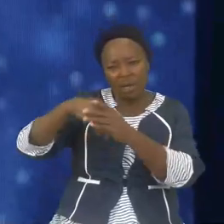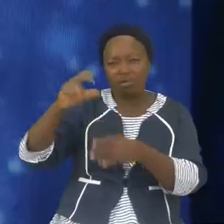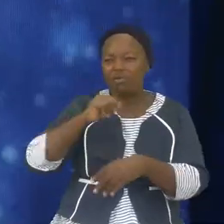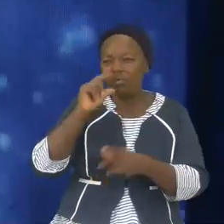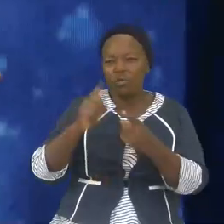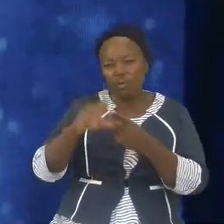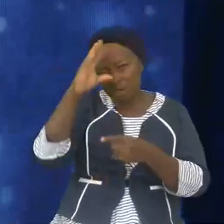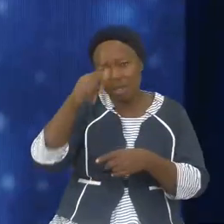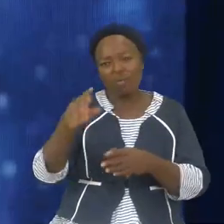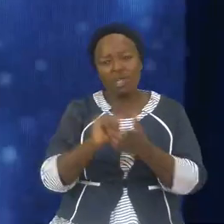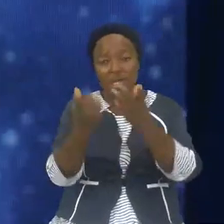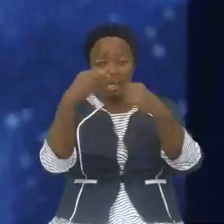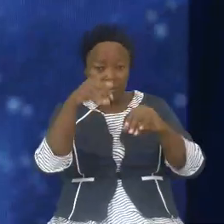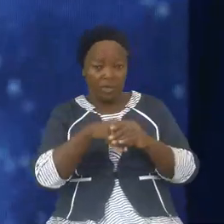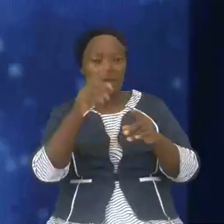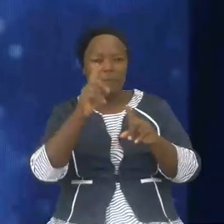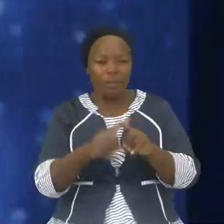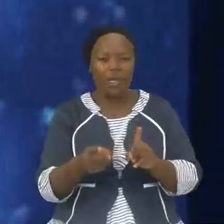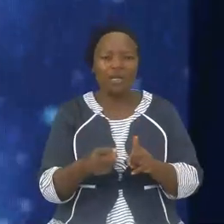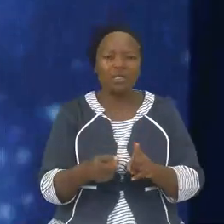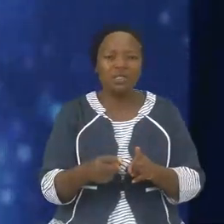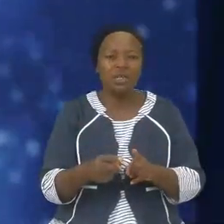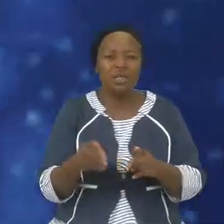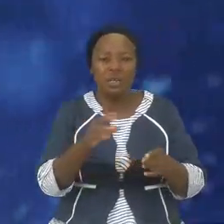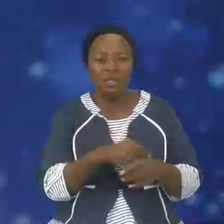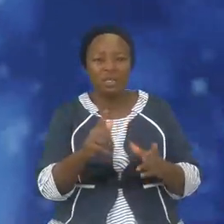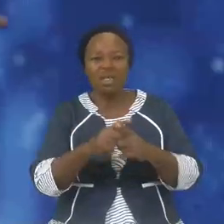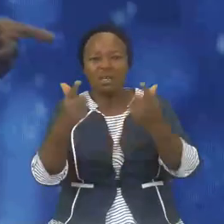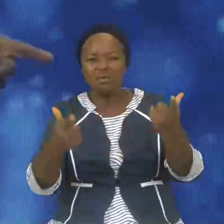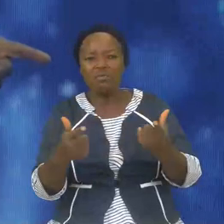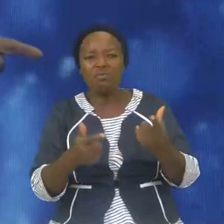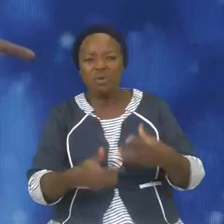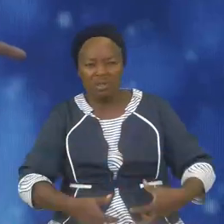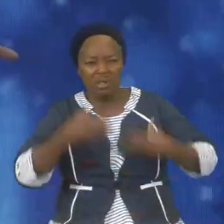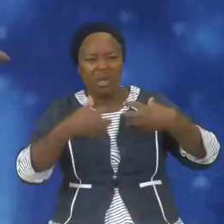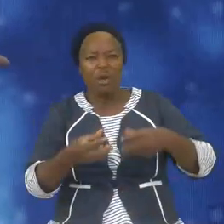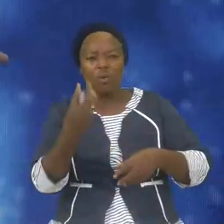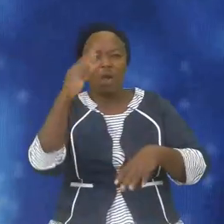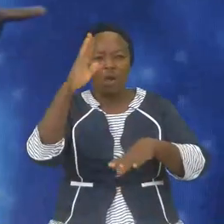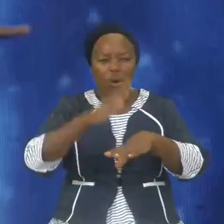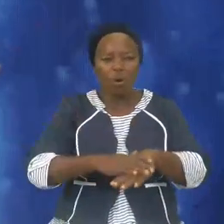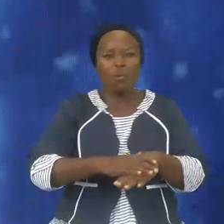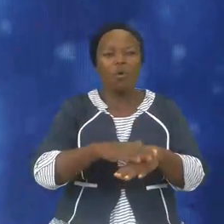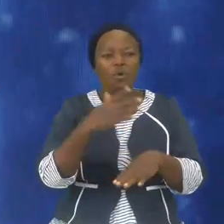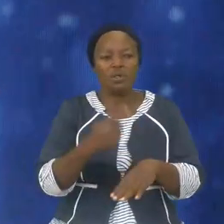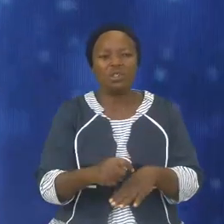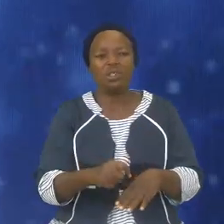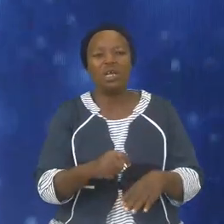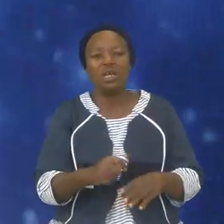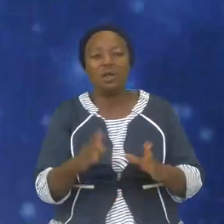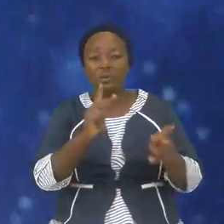et venaient, car il y avait de grands troubles parmi tous les habitants du